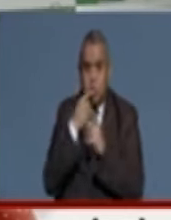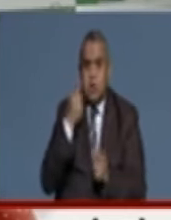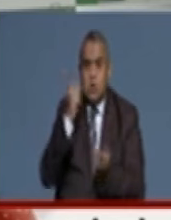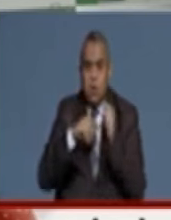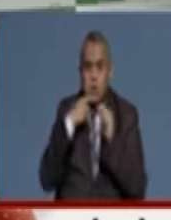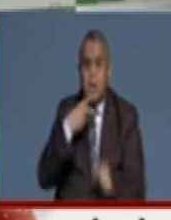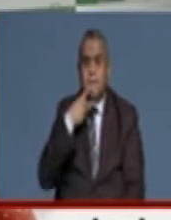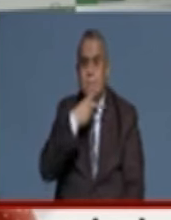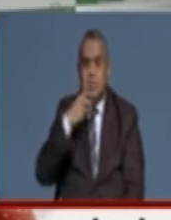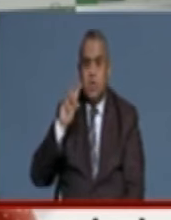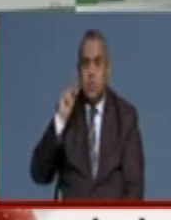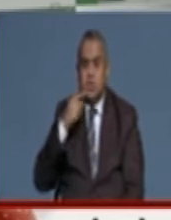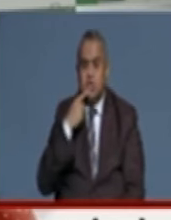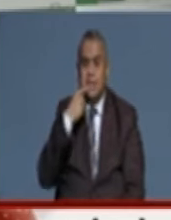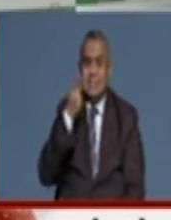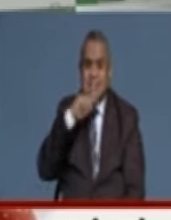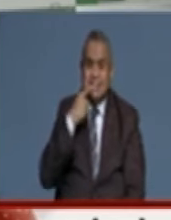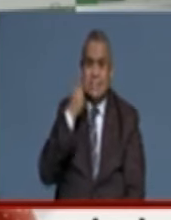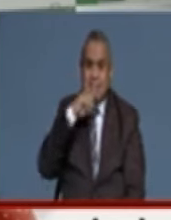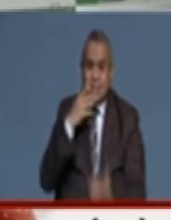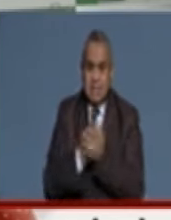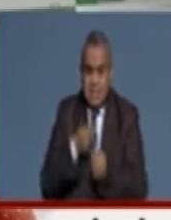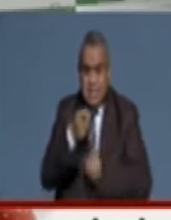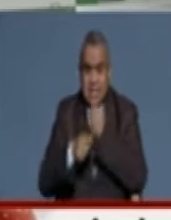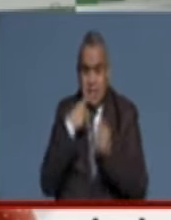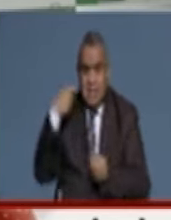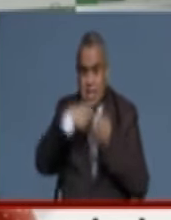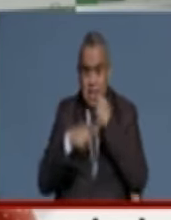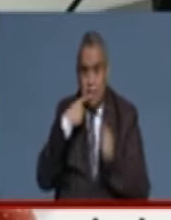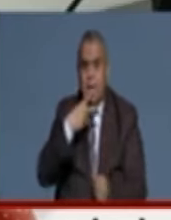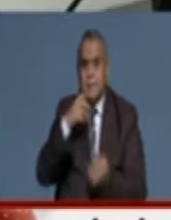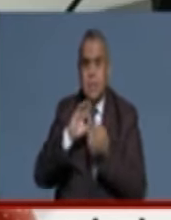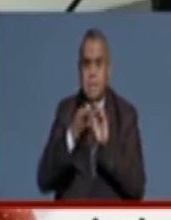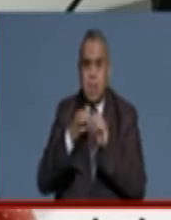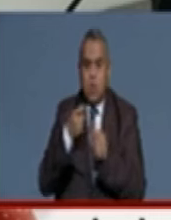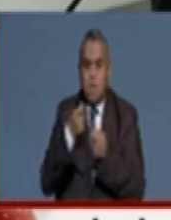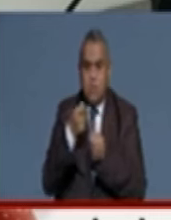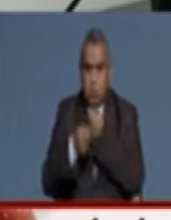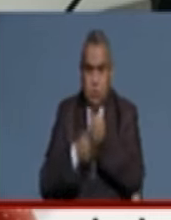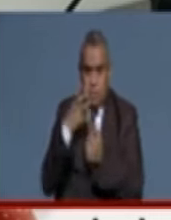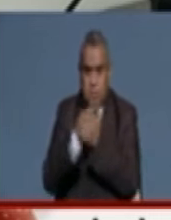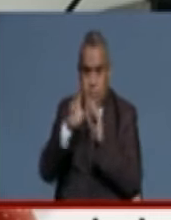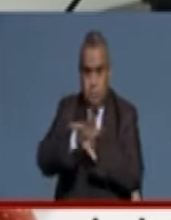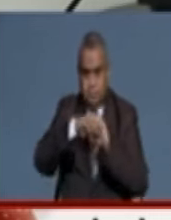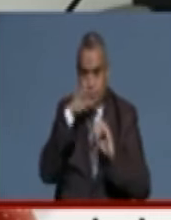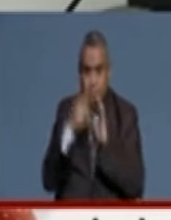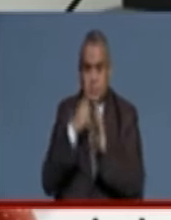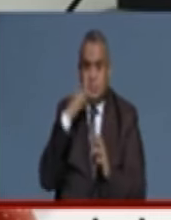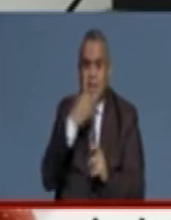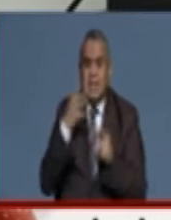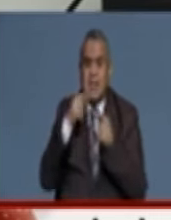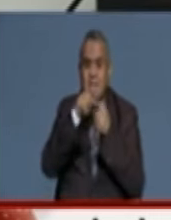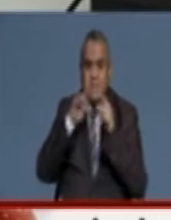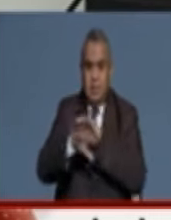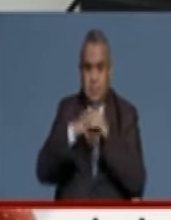السنه بتكلفه استثماريه 200 مليون جنيه. نسبه المكون المحلي يا فندم في منتجاتنا حاليا 30%،